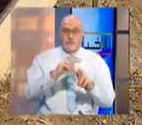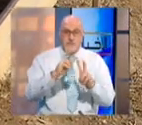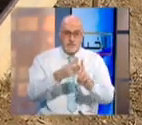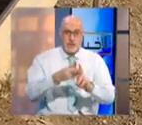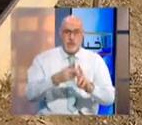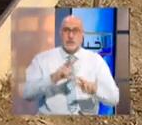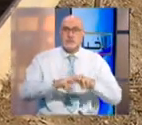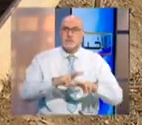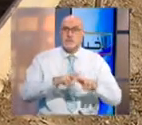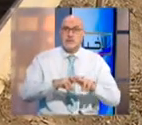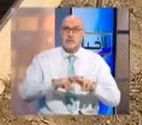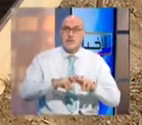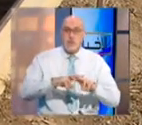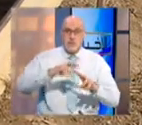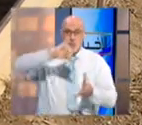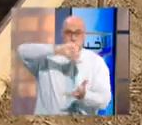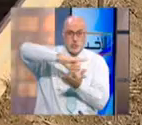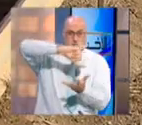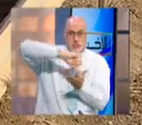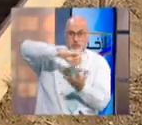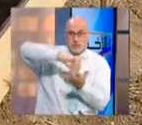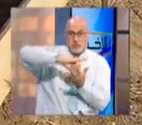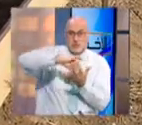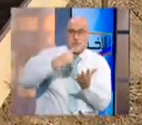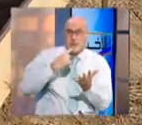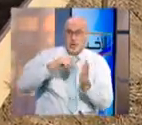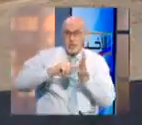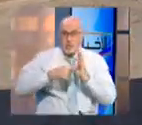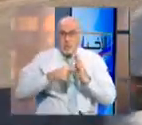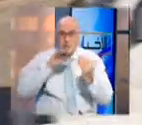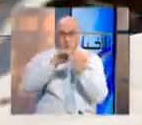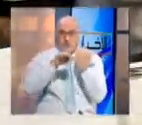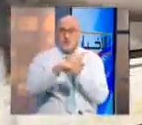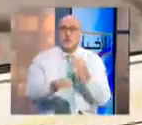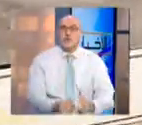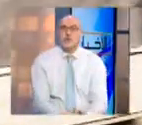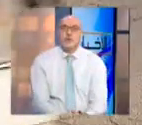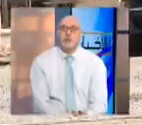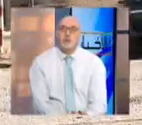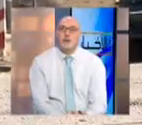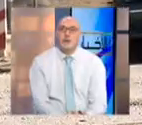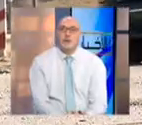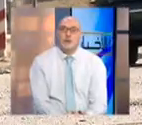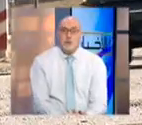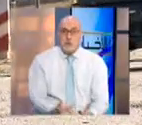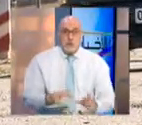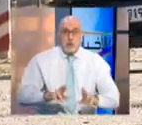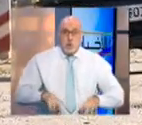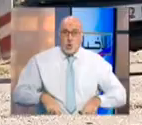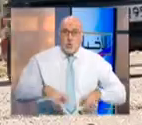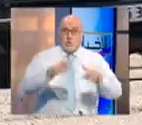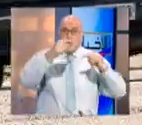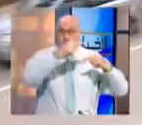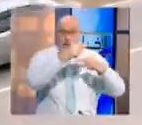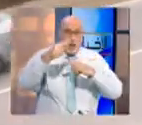بموقعها الاستراتيجي والمحوري تعد نقطة عبور. شبكات الطرق هي شريان الحياة ومركز